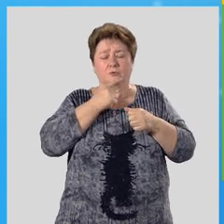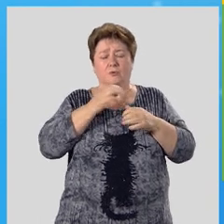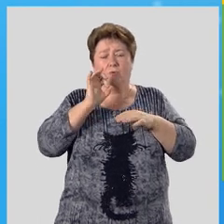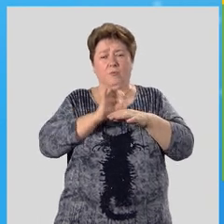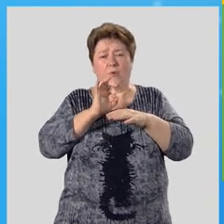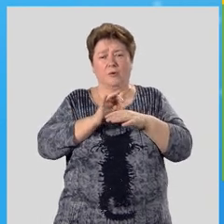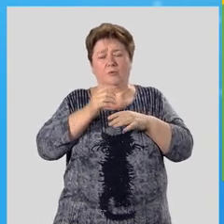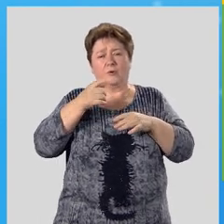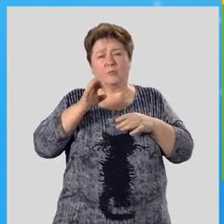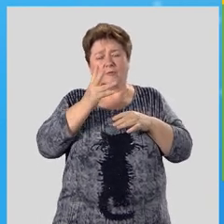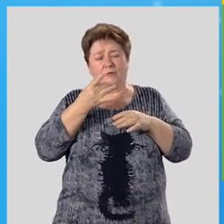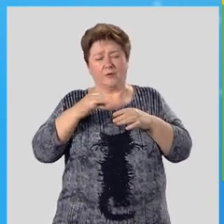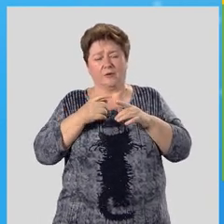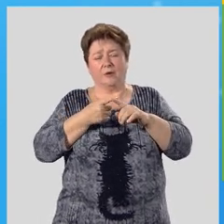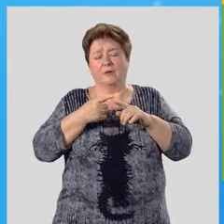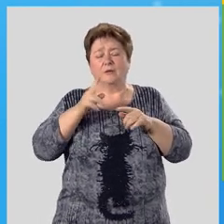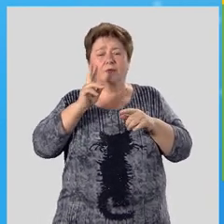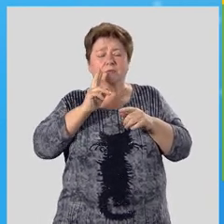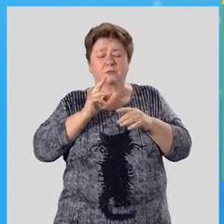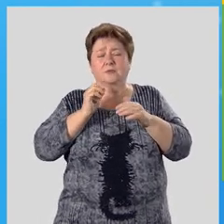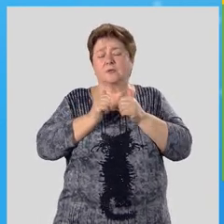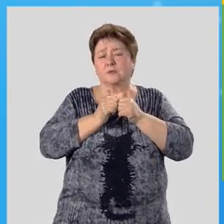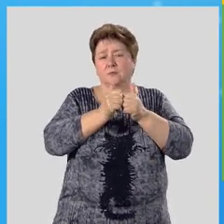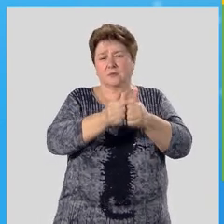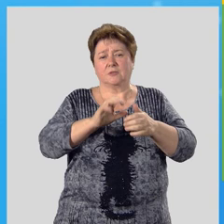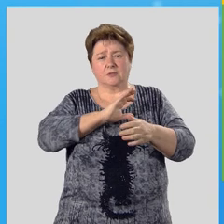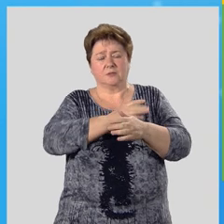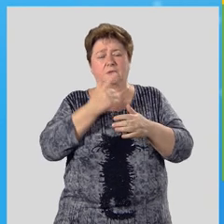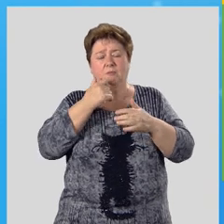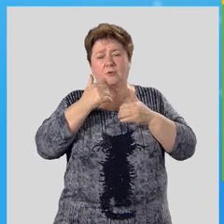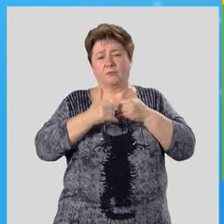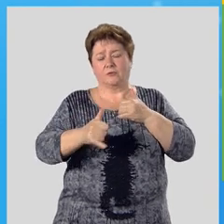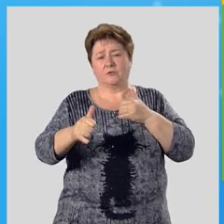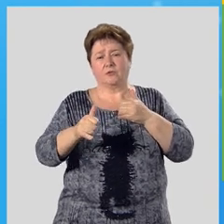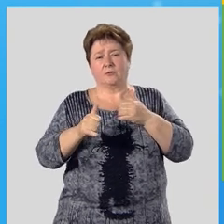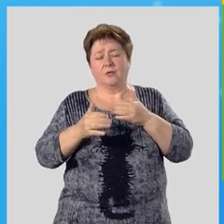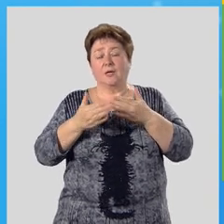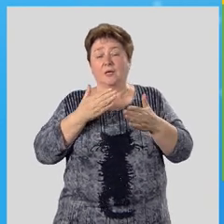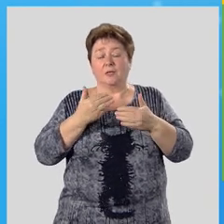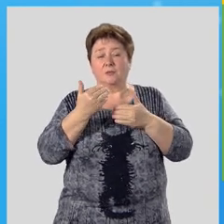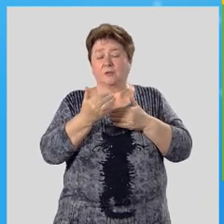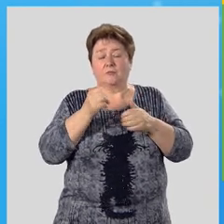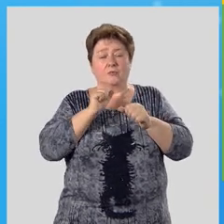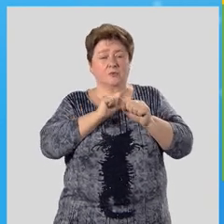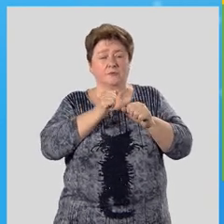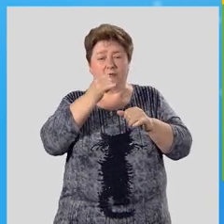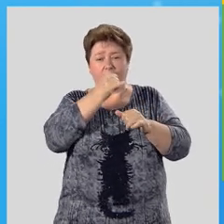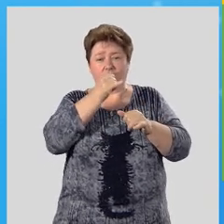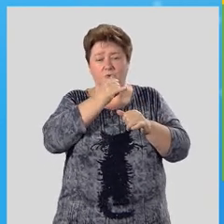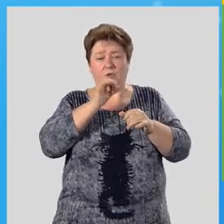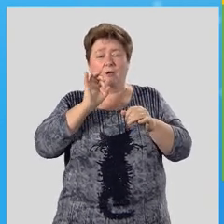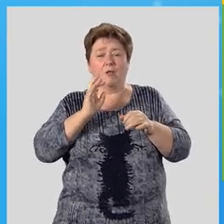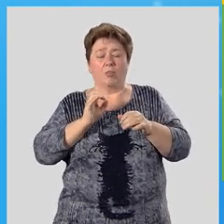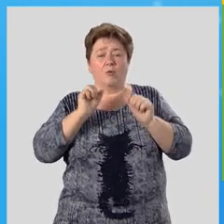больного гемофилией это всегда сопровождается сильным кровотечением. Если его не остановить,